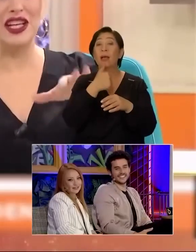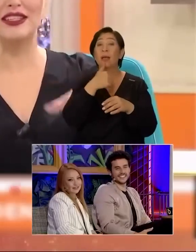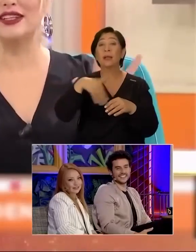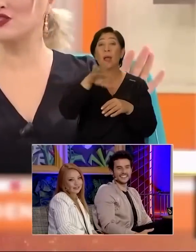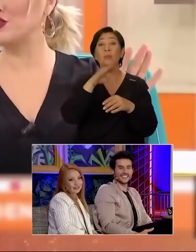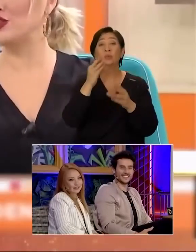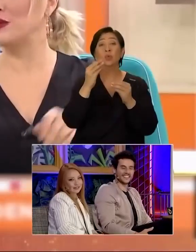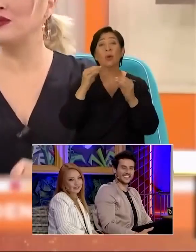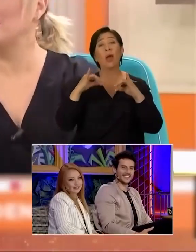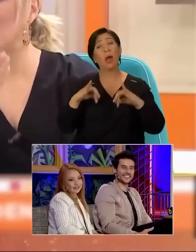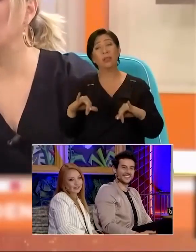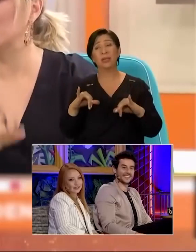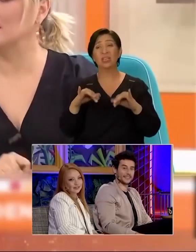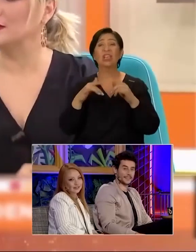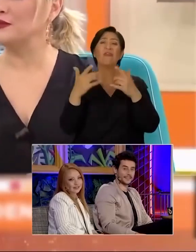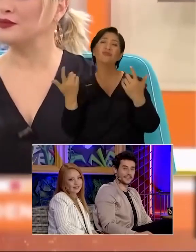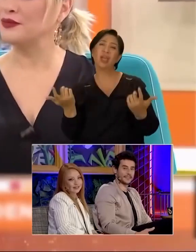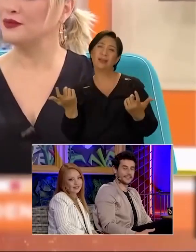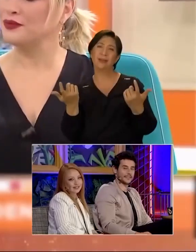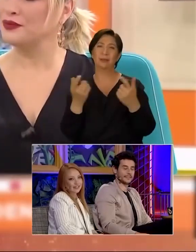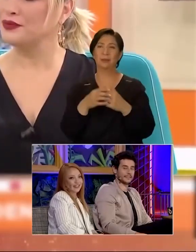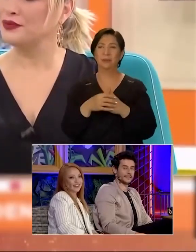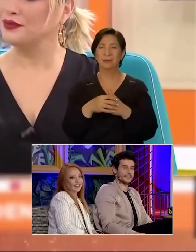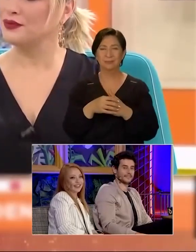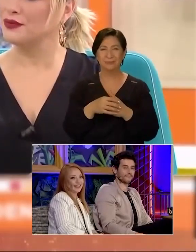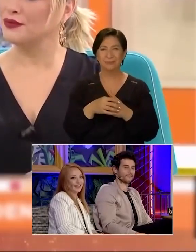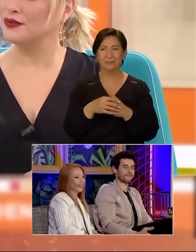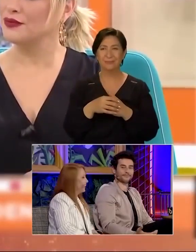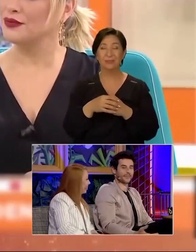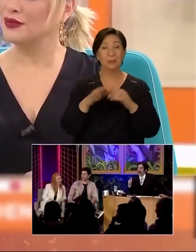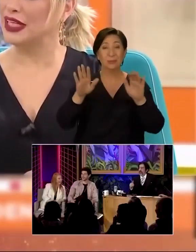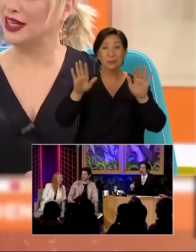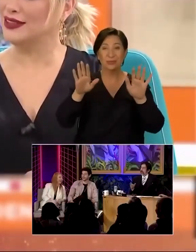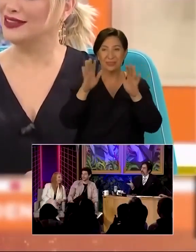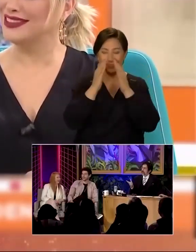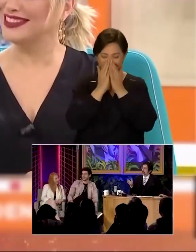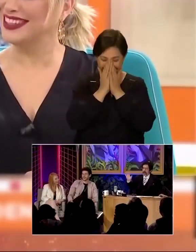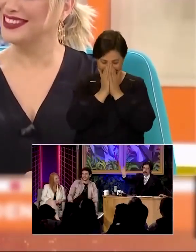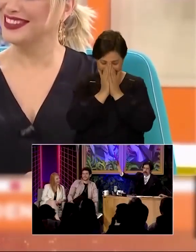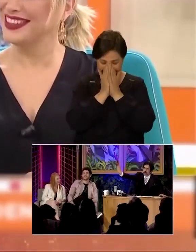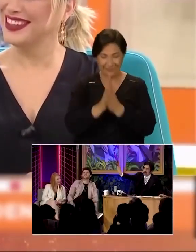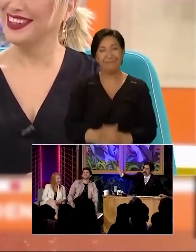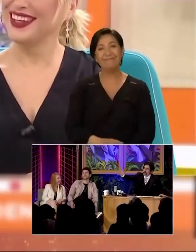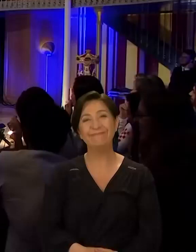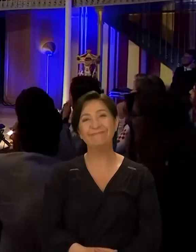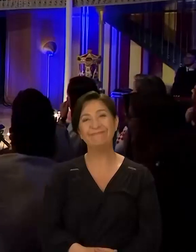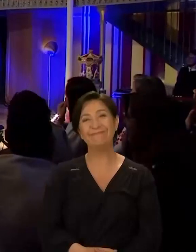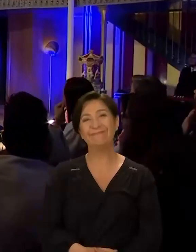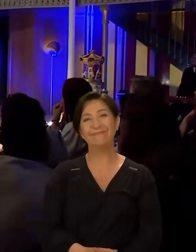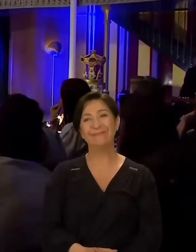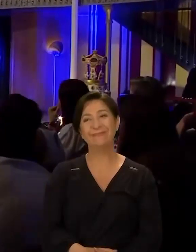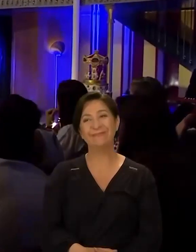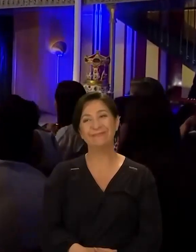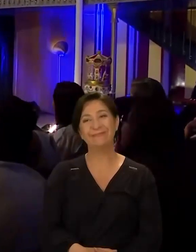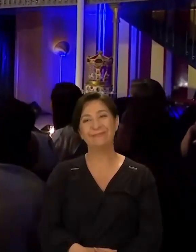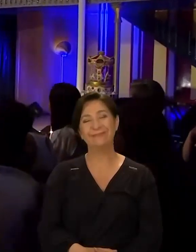an, eşelediğin an çıkıyor. Tabii tabii. Ne yapsın? Çünkü erkekler bu konuda çok gevşekler. Neyler? Gevşek, gevşek. Dur. Bir